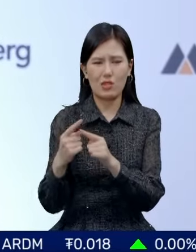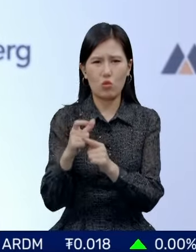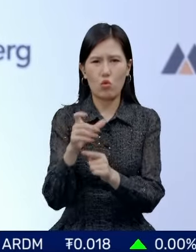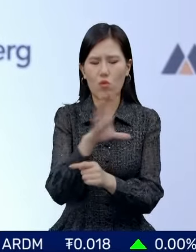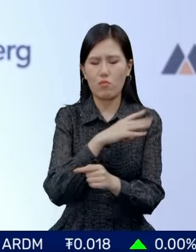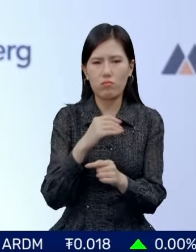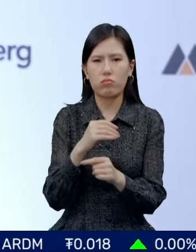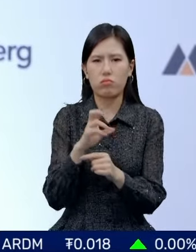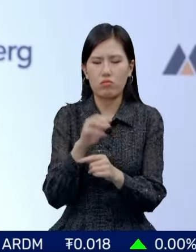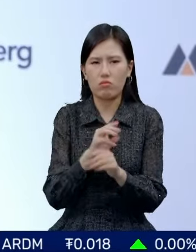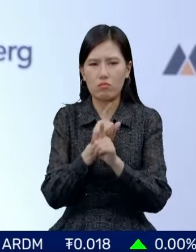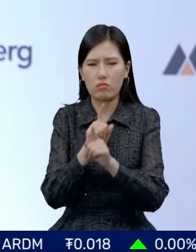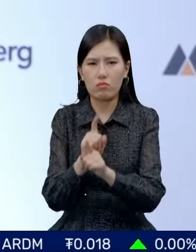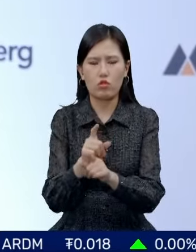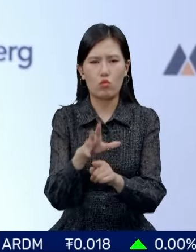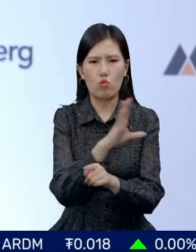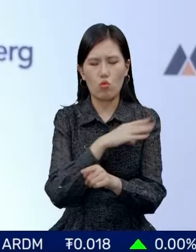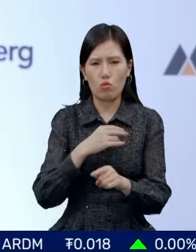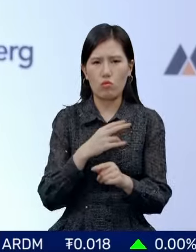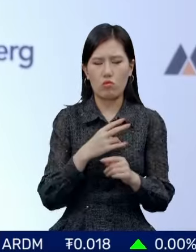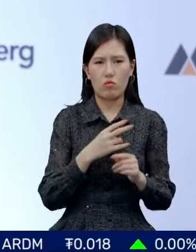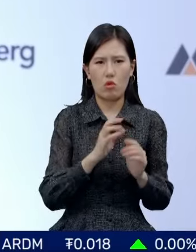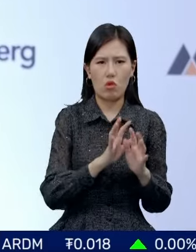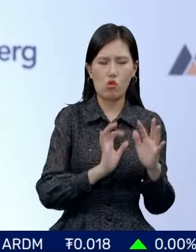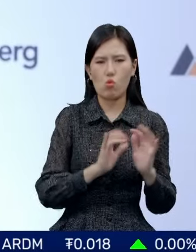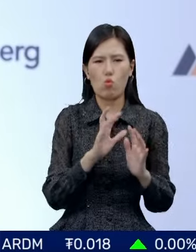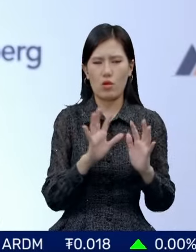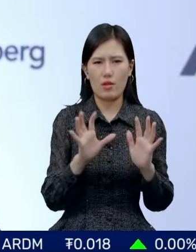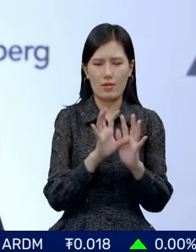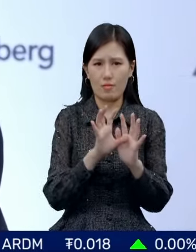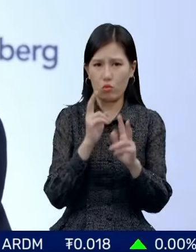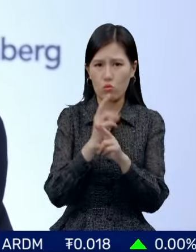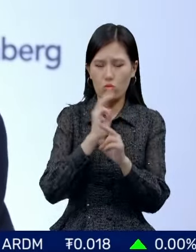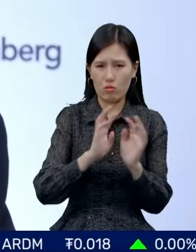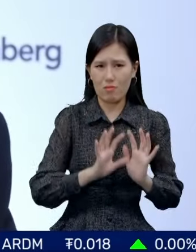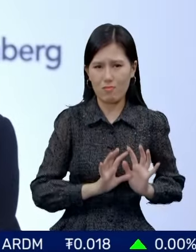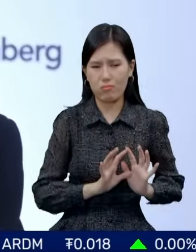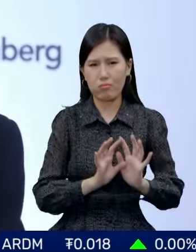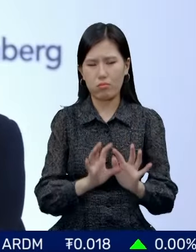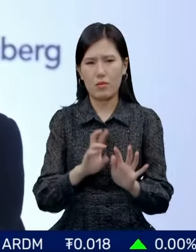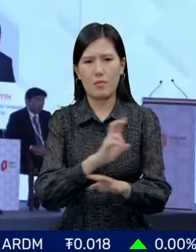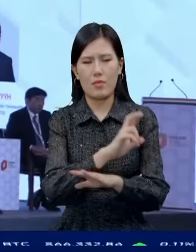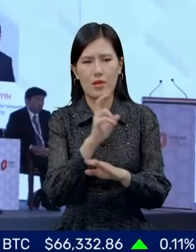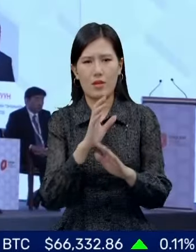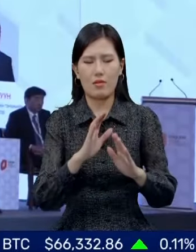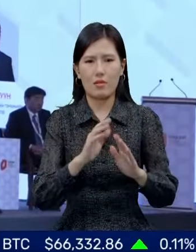ийшээ ногоон одоо барилгачлалт руу одоо цөмөрөө бас идэвхтэй оролцох боломж үүсэх болов уу гэж бодож